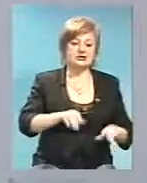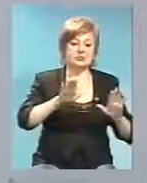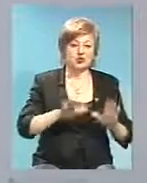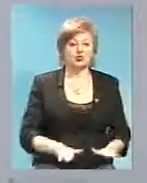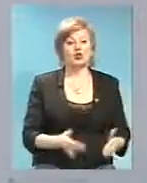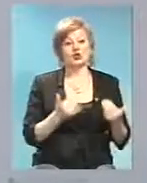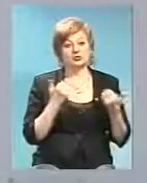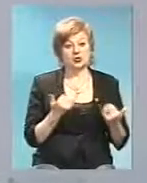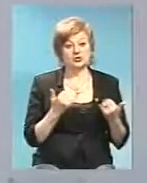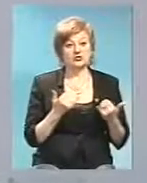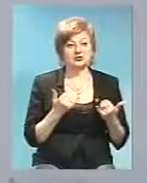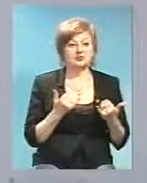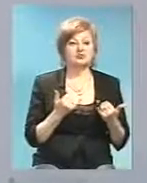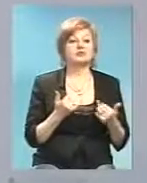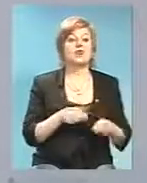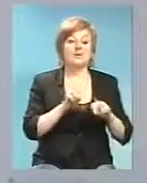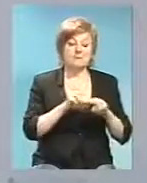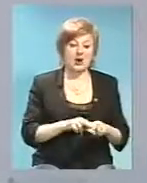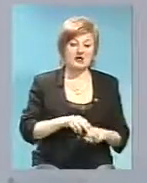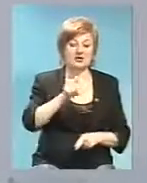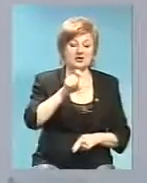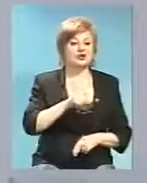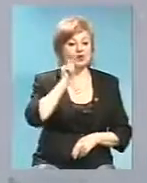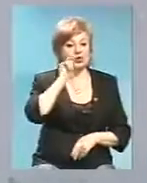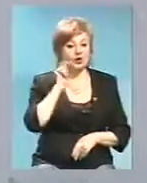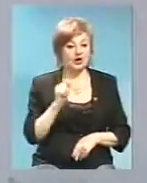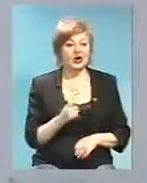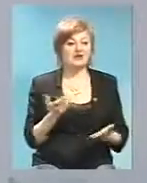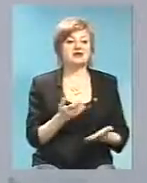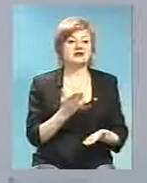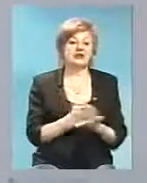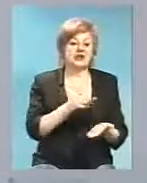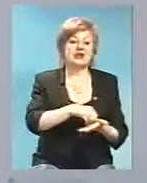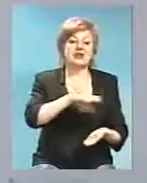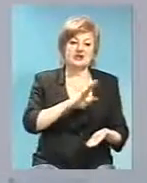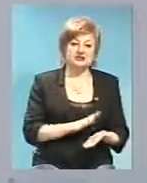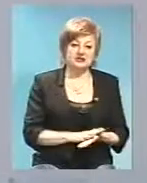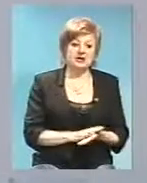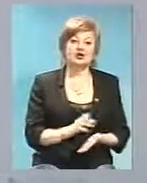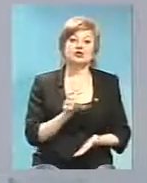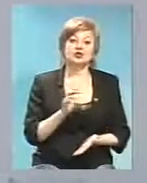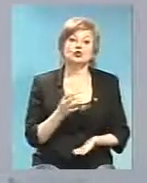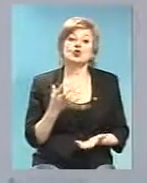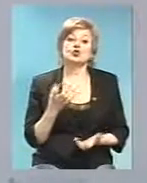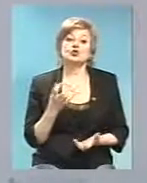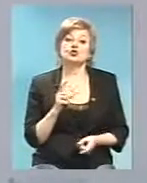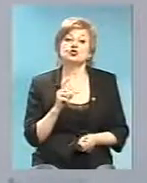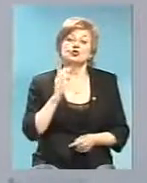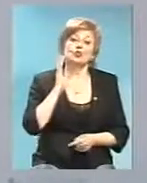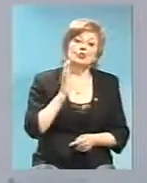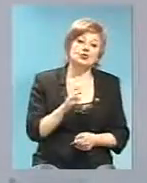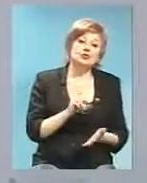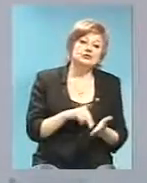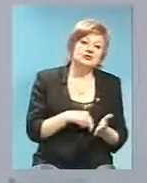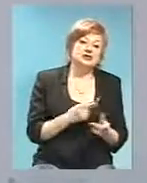сьогодні відповідь одна – це паспорт громадянина України, де є реєстрація, стоїть. Але яка ще палітра буде довідок? Чи